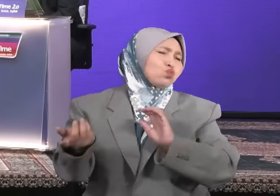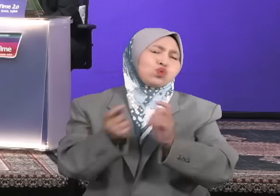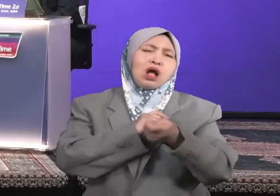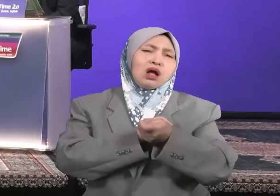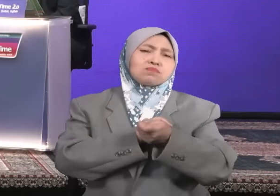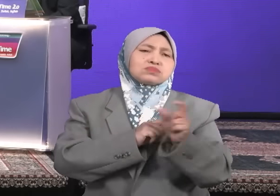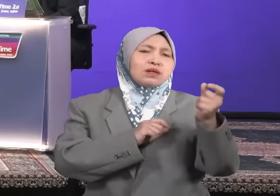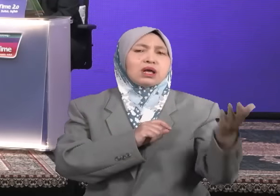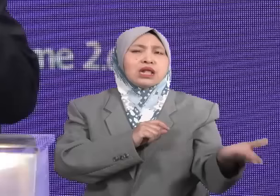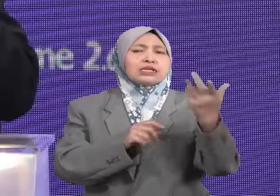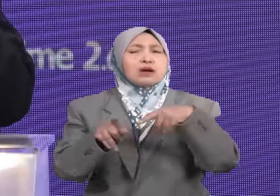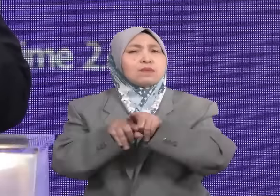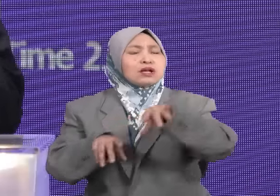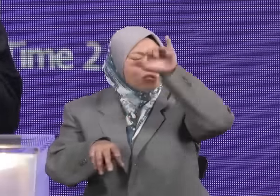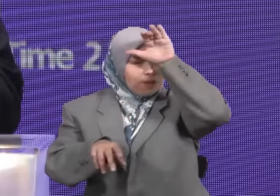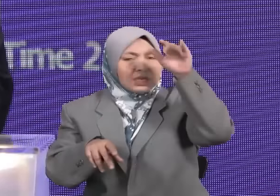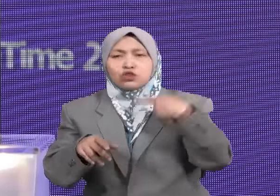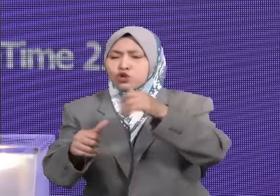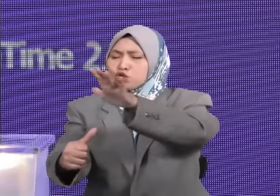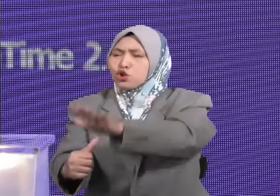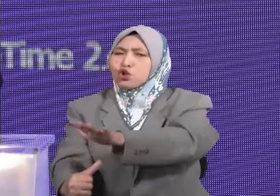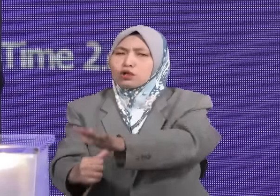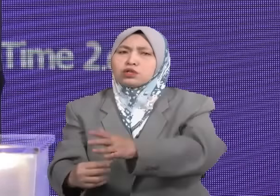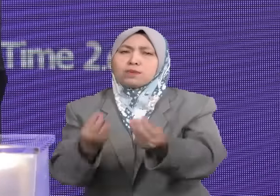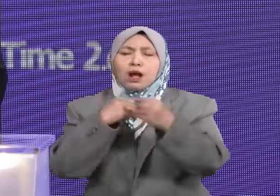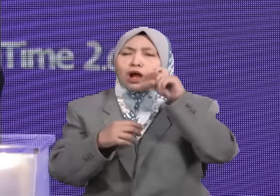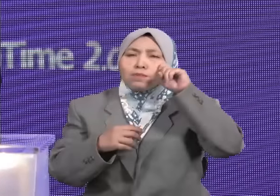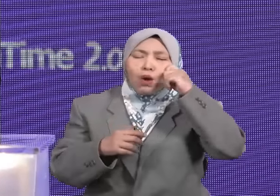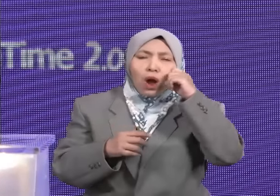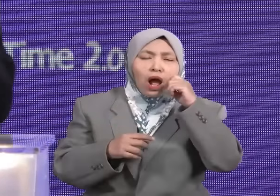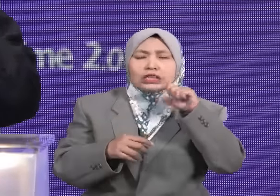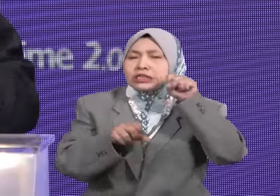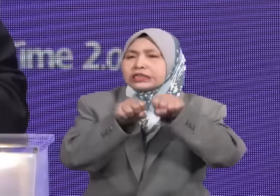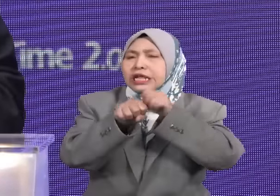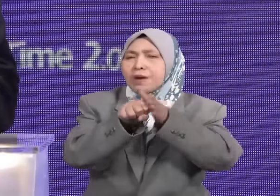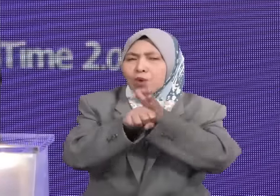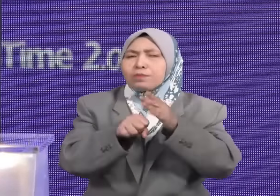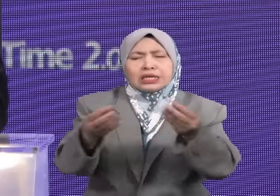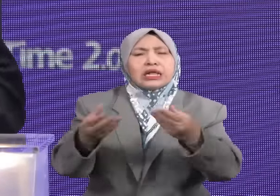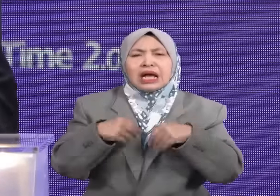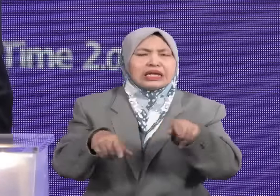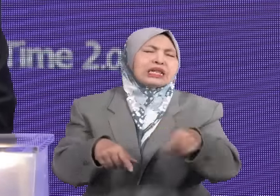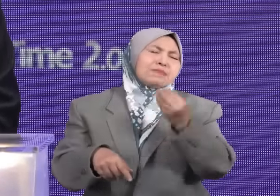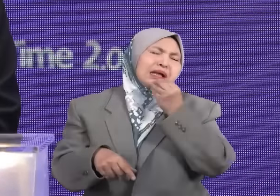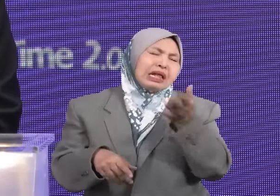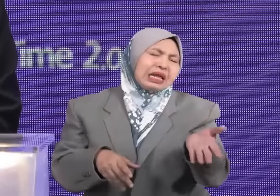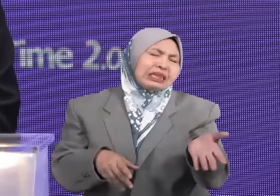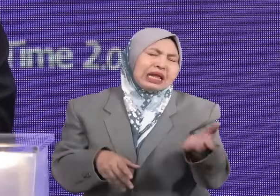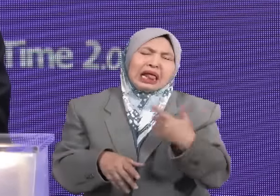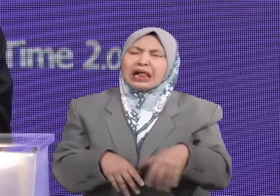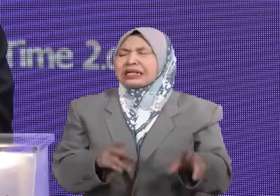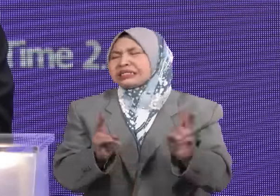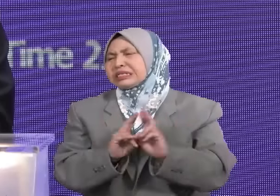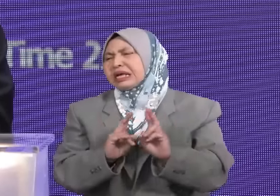Musa, kita nak macam kat Mesir dulu, waktu kita kena ditindas, kita makan bawang, timun dan sebagainya, bagi yang itulah. Yang ini makanan ni terlampau